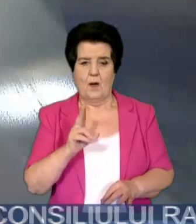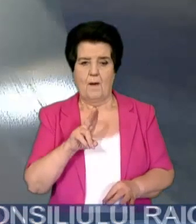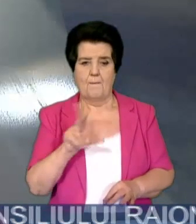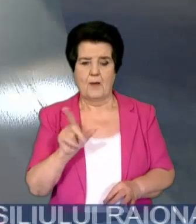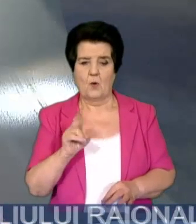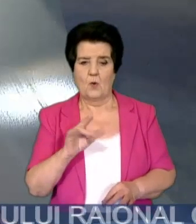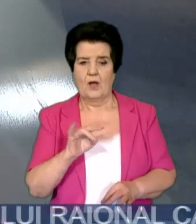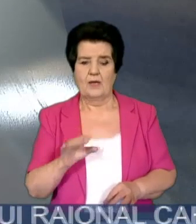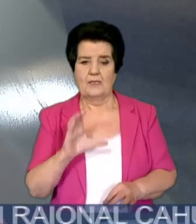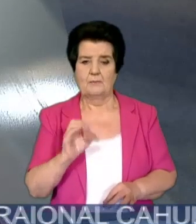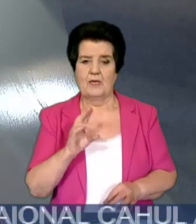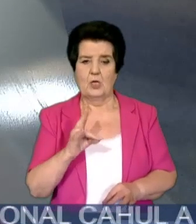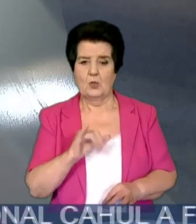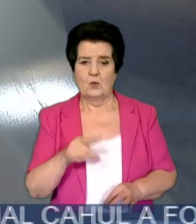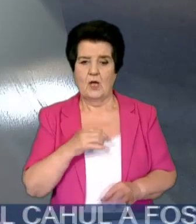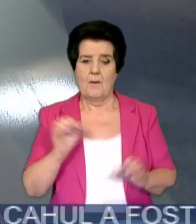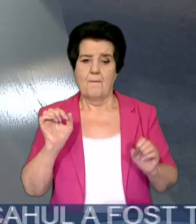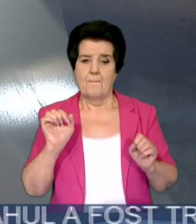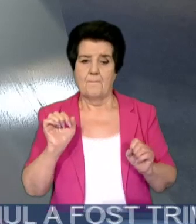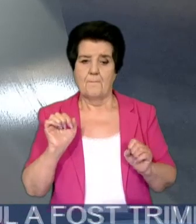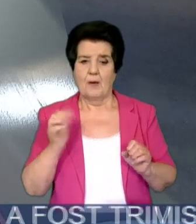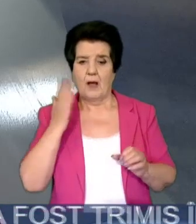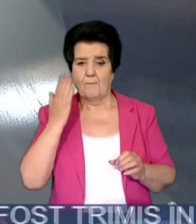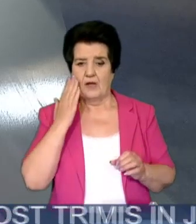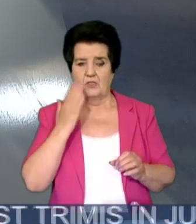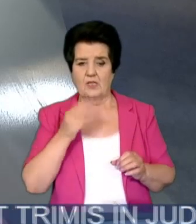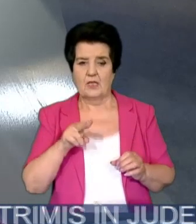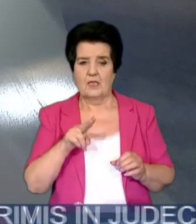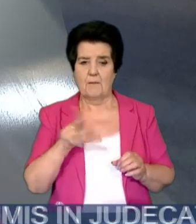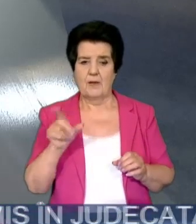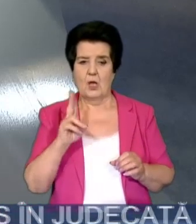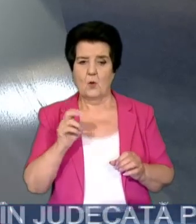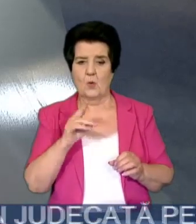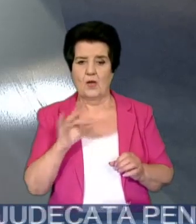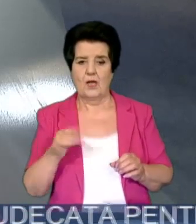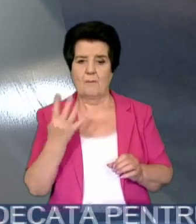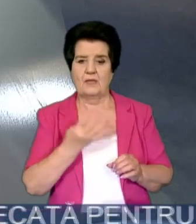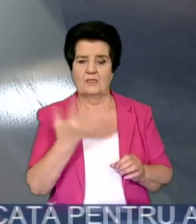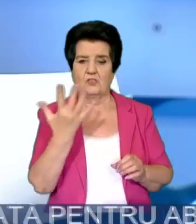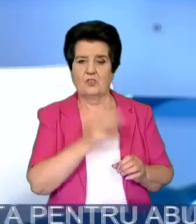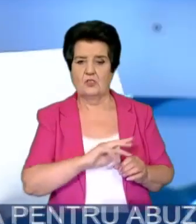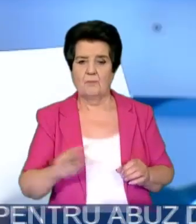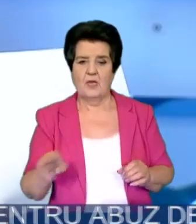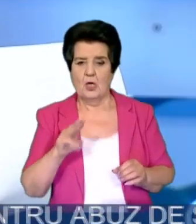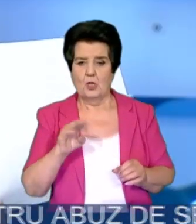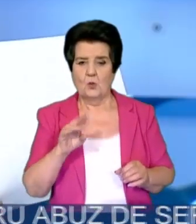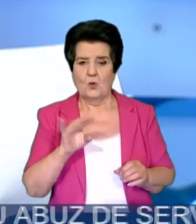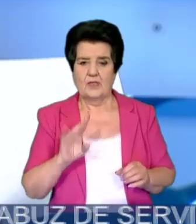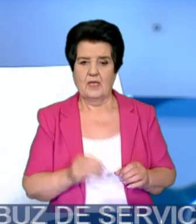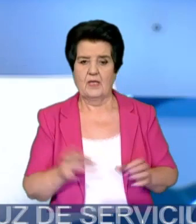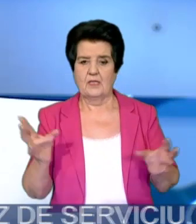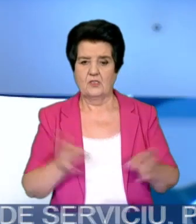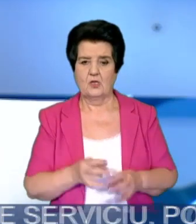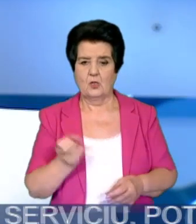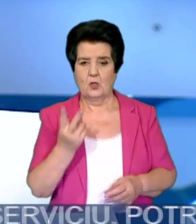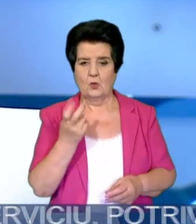totuși domnul Spău nu a spus că capacitatea de stocare pentru păcură este de 45.000 de tone, iar necesarul este de